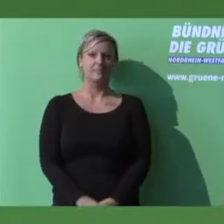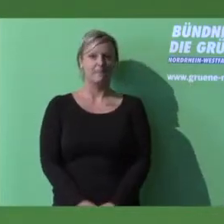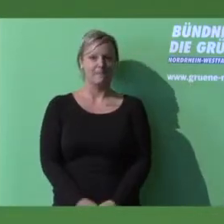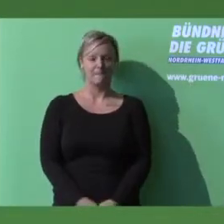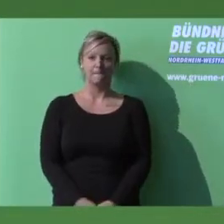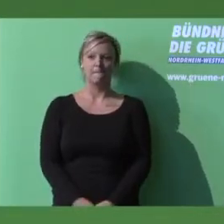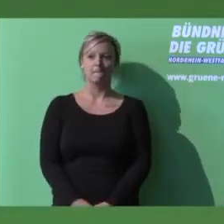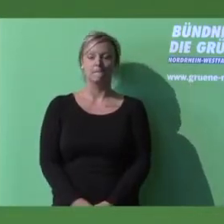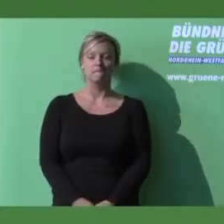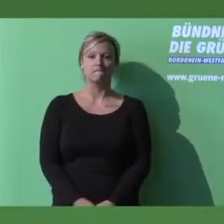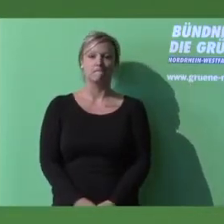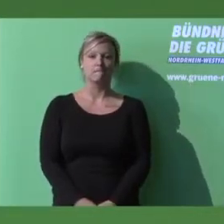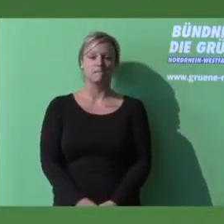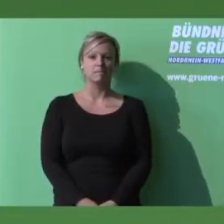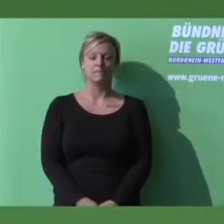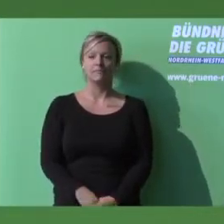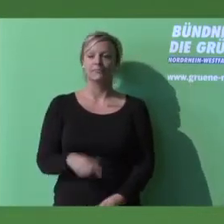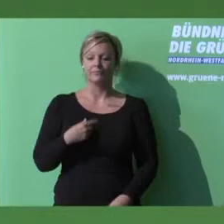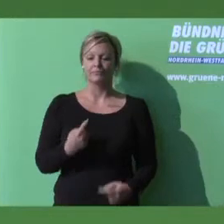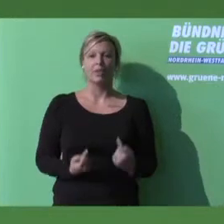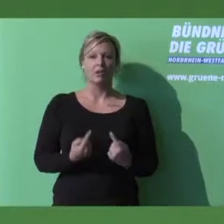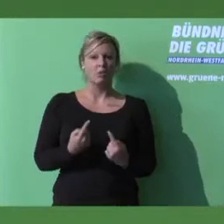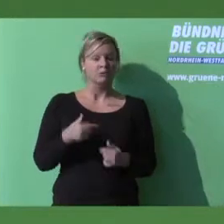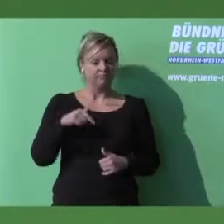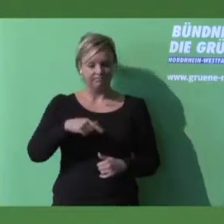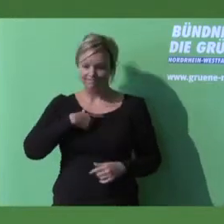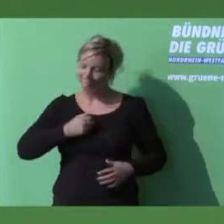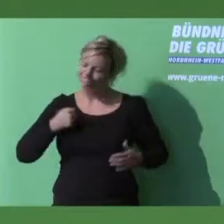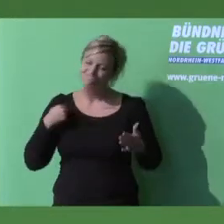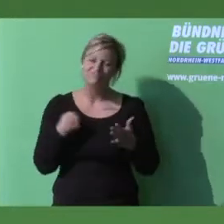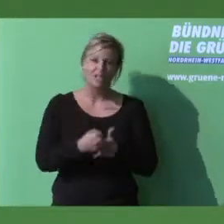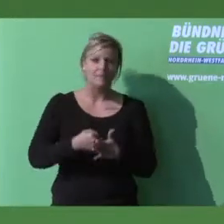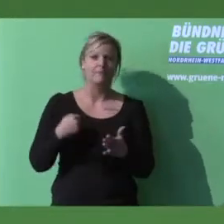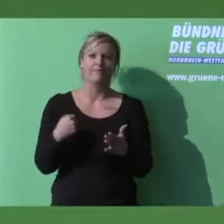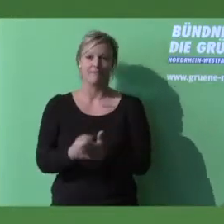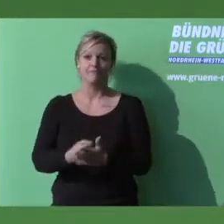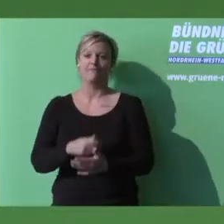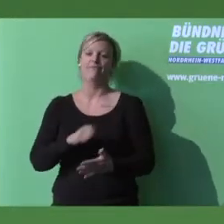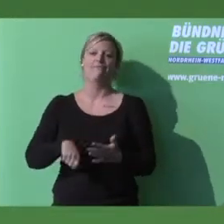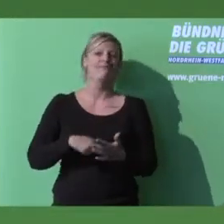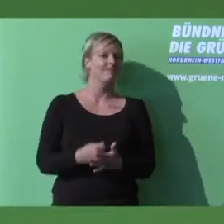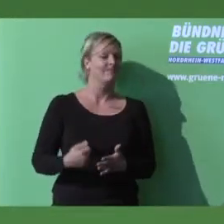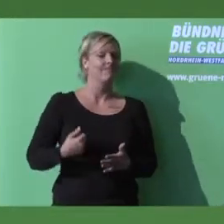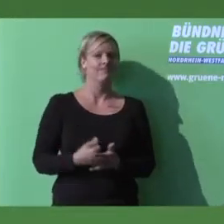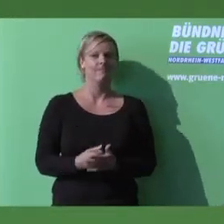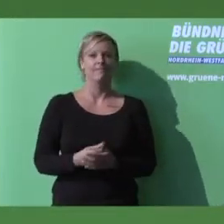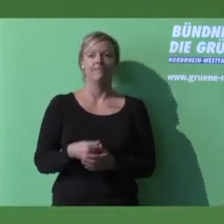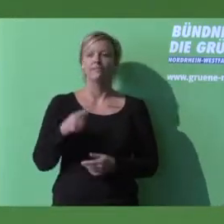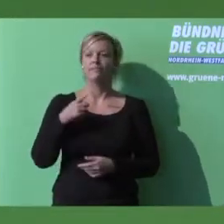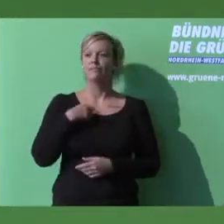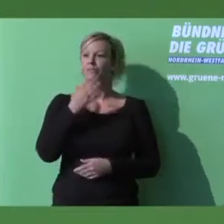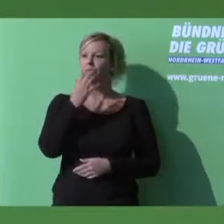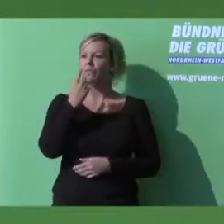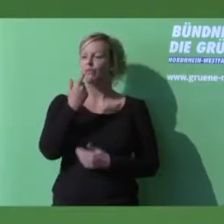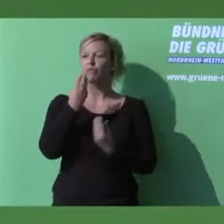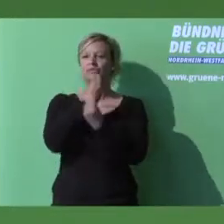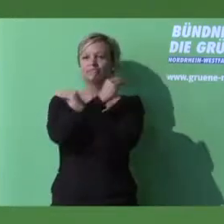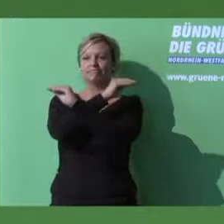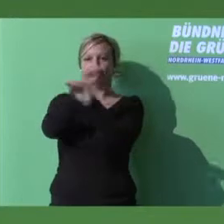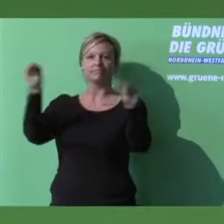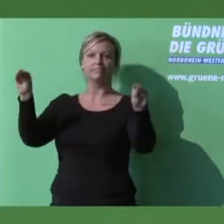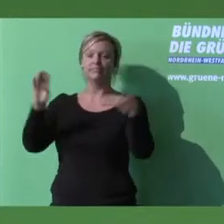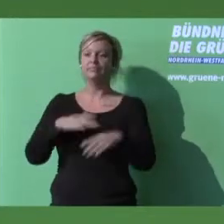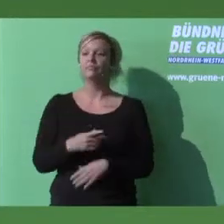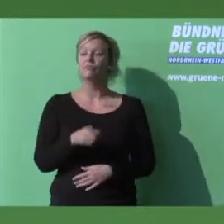Wir Grüne gehen jetzt in diesen Wahlkampf. Und wir haben eine Botschaft für die Menschen. Wer